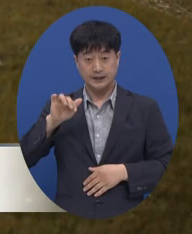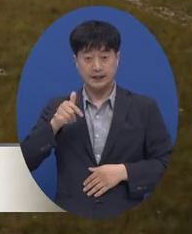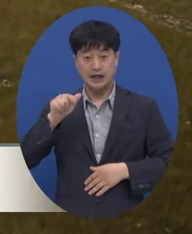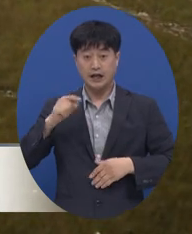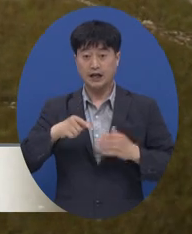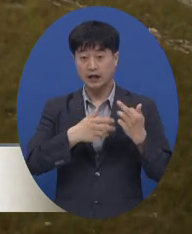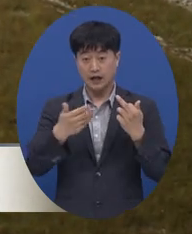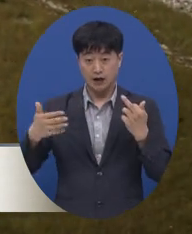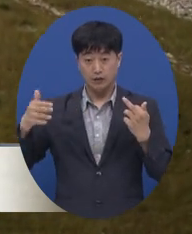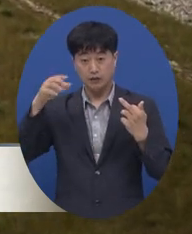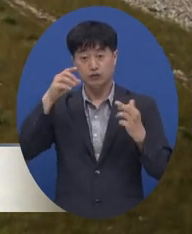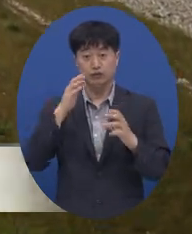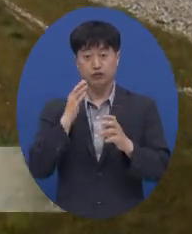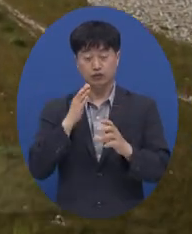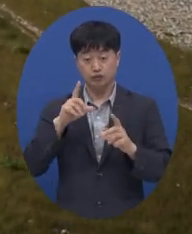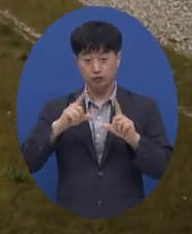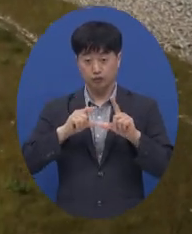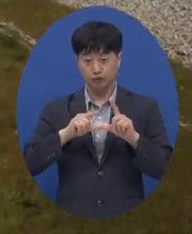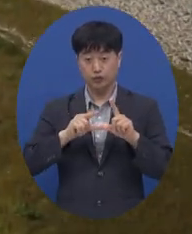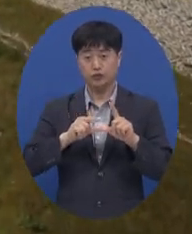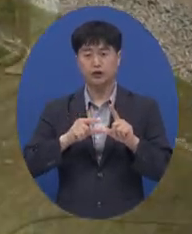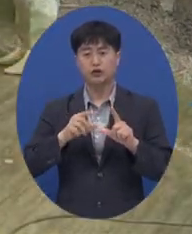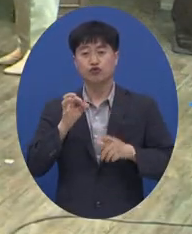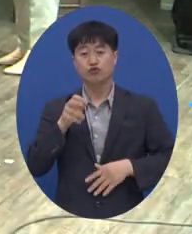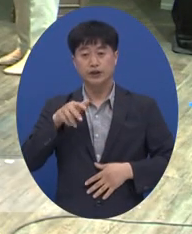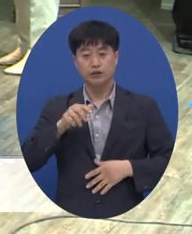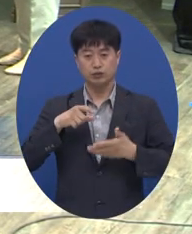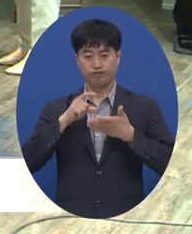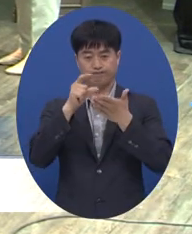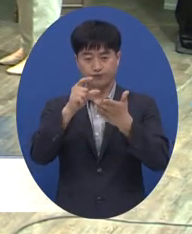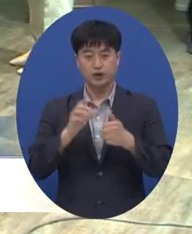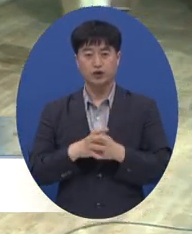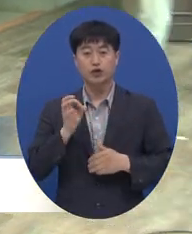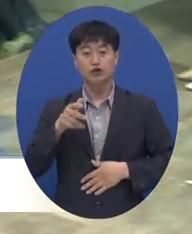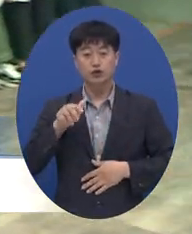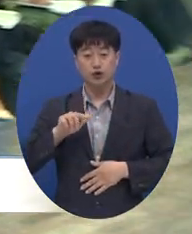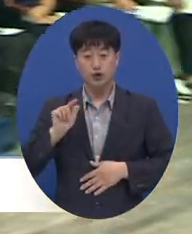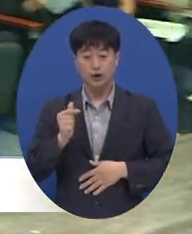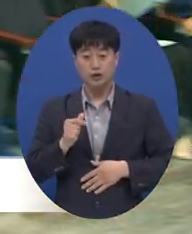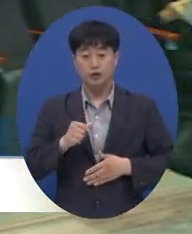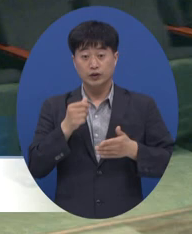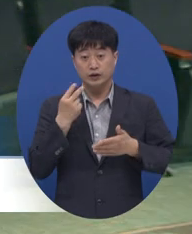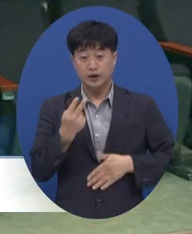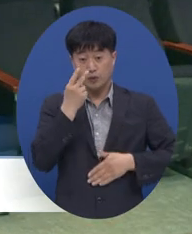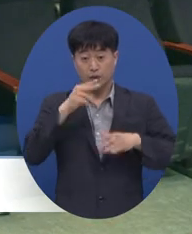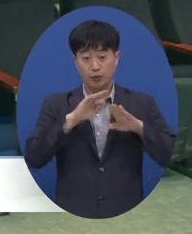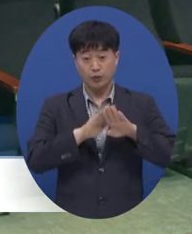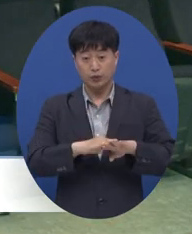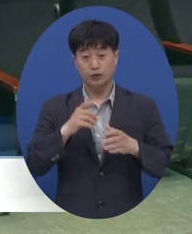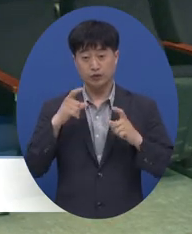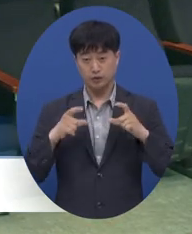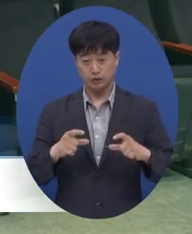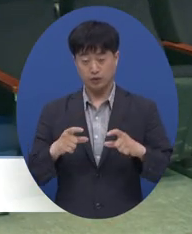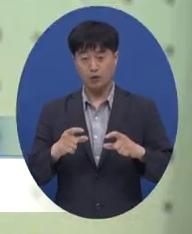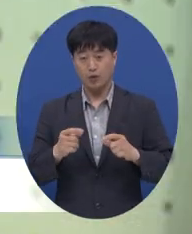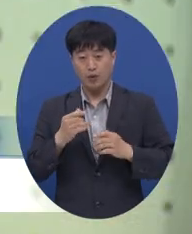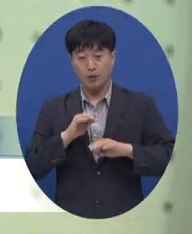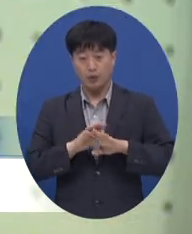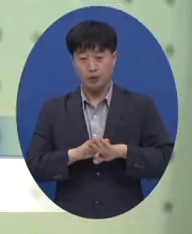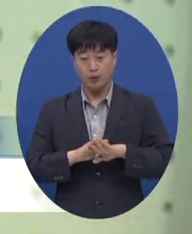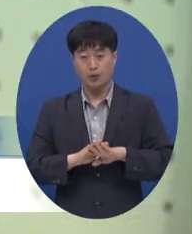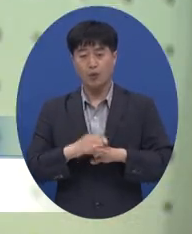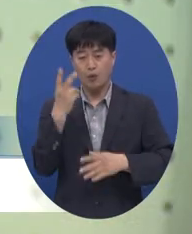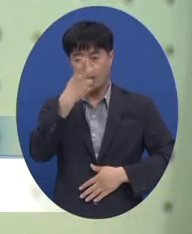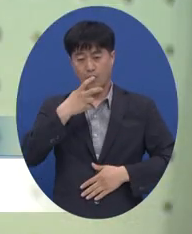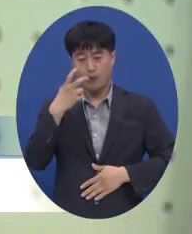유네스코 생물권 보전지역으로 등재됐습니다. 연천 생물권 보전지역을 활성화하고 한반도 생물권 보전지역을